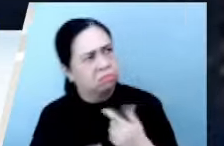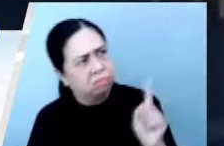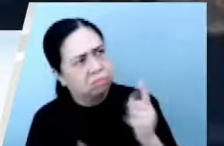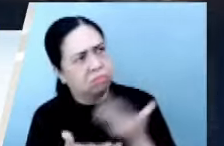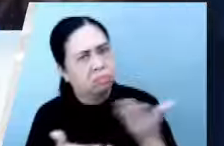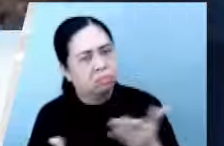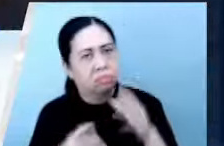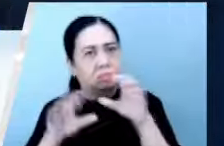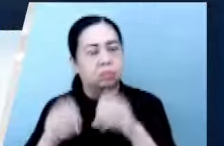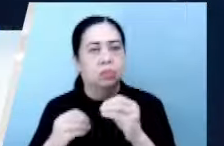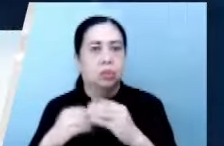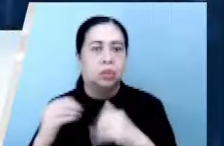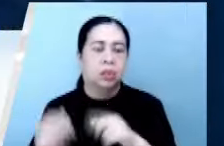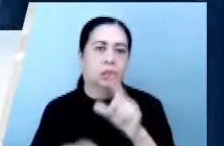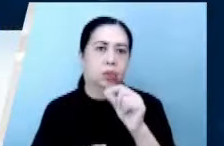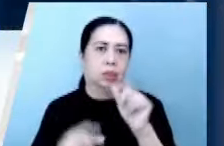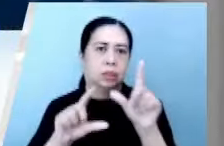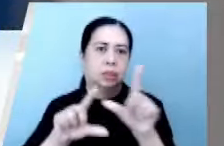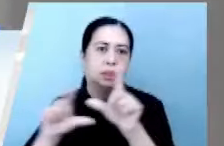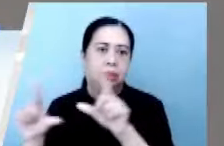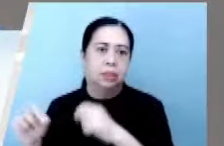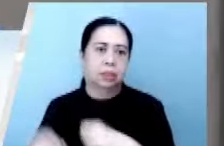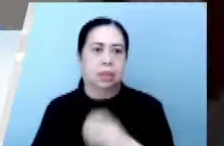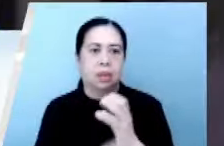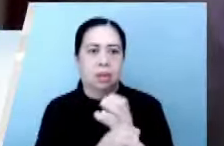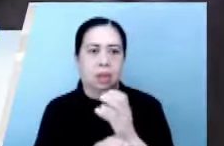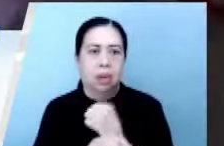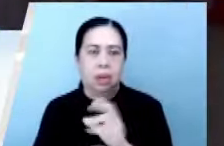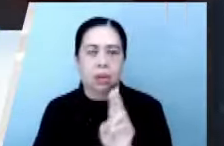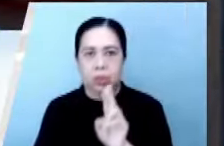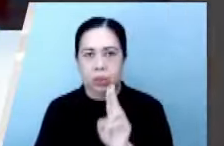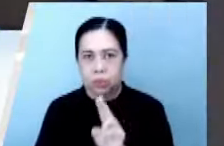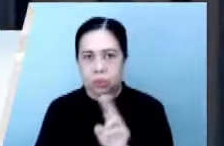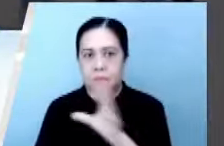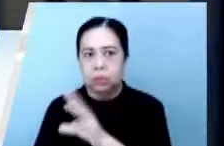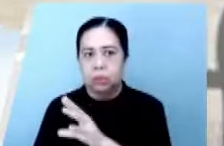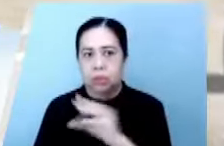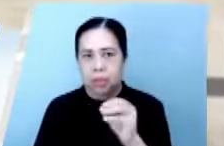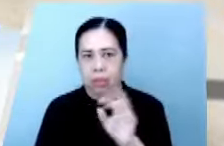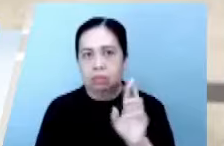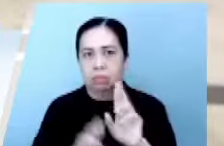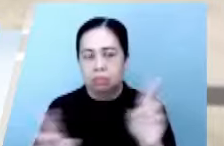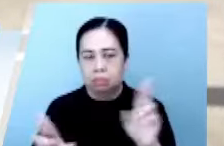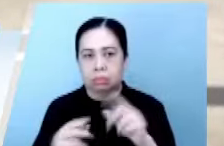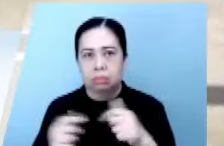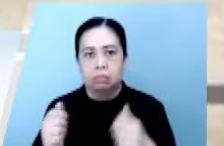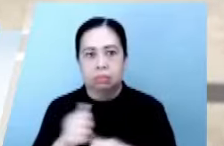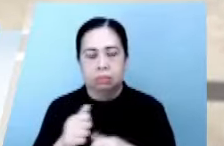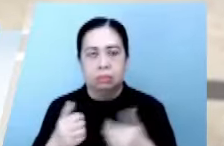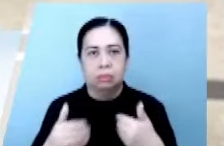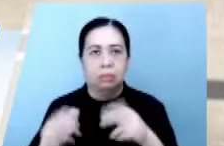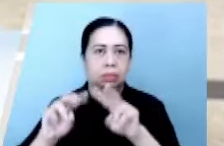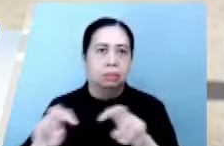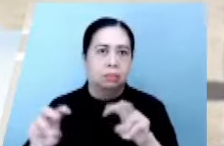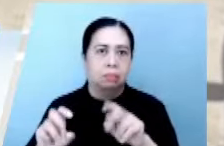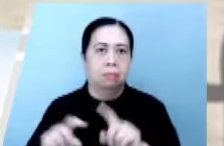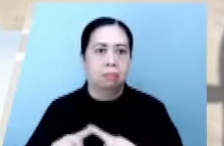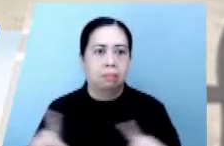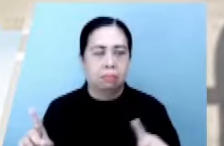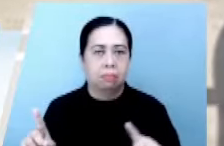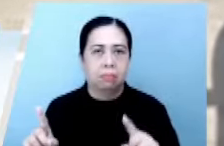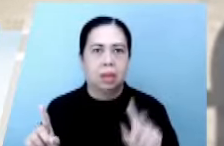mahigit 20 suspect at mga sasakyang ginamit nila at nakatakdasan ang sumailalim sa preliminary investigation pero pinalaya rin